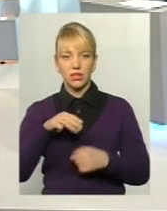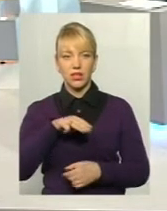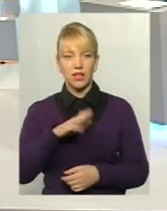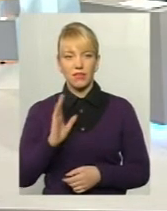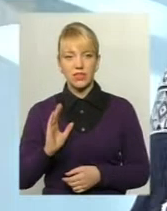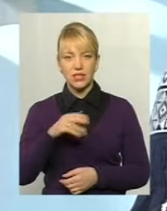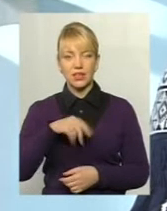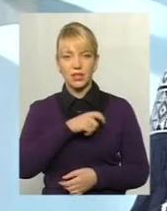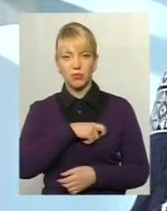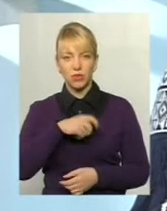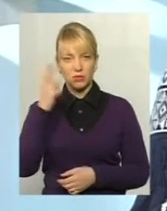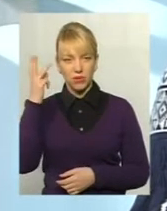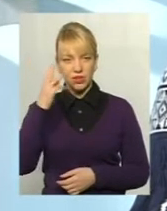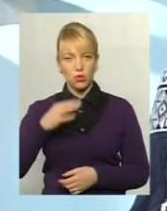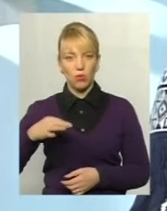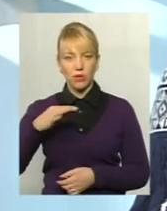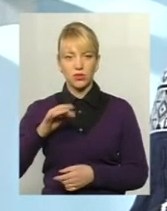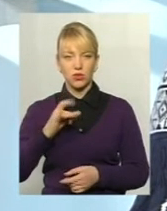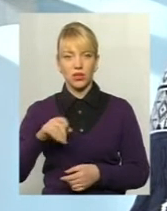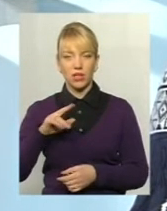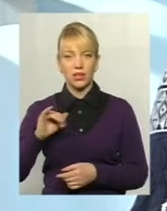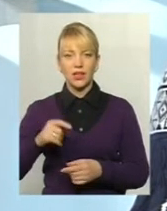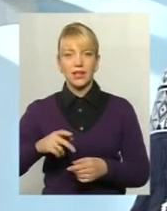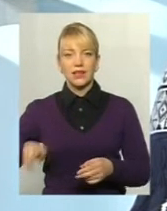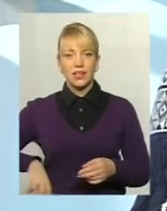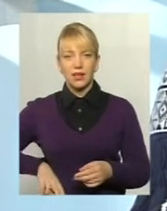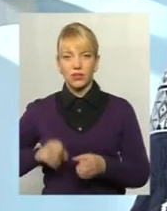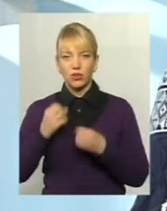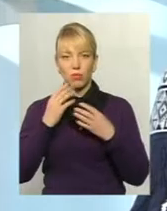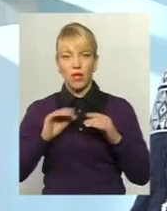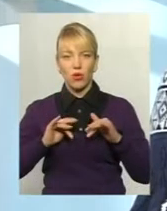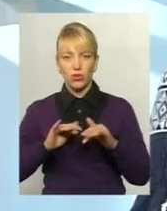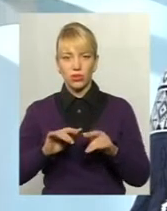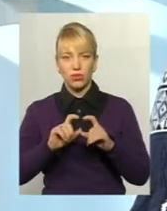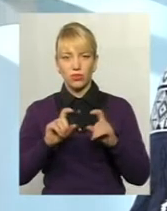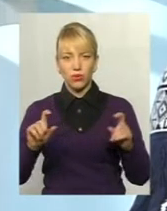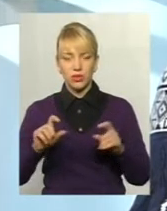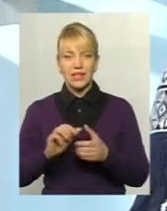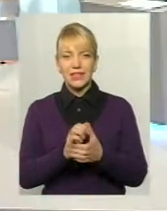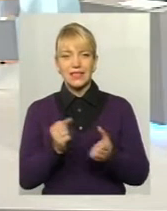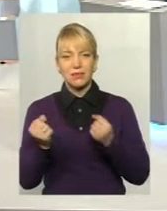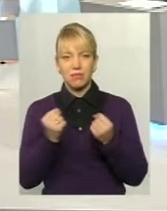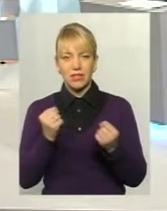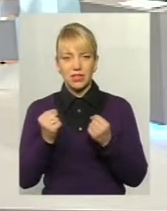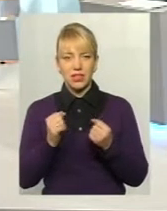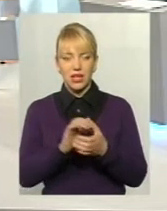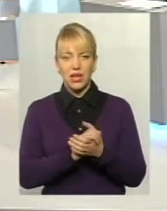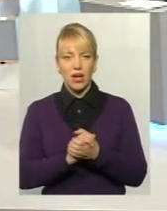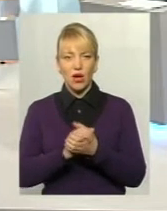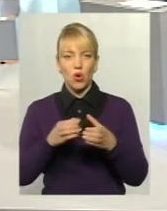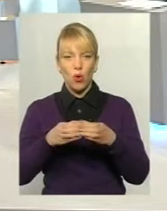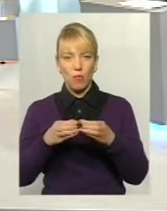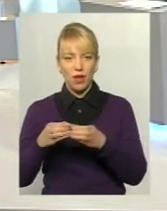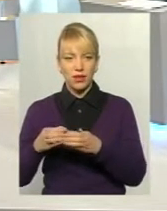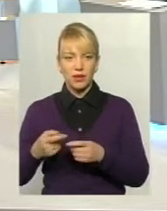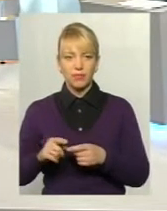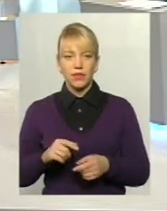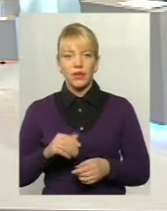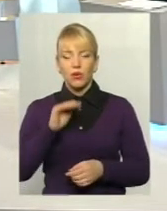Василик, депутат Хмельницької обласної ради, директор благодійного фонду зміцнення громад. Поруч з нею Світлана Карван, професор